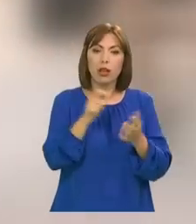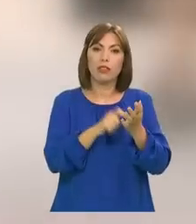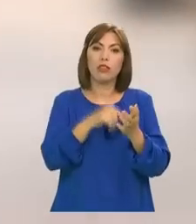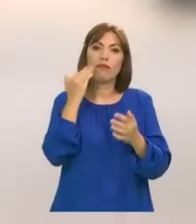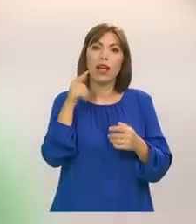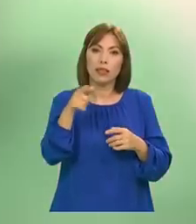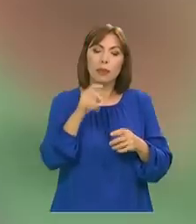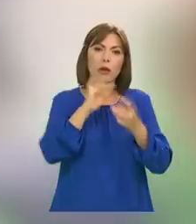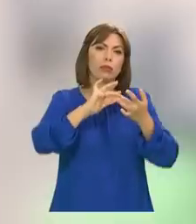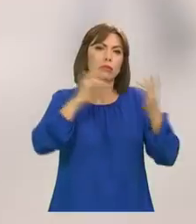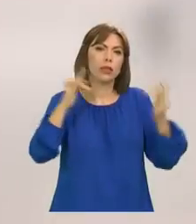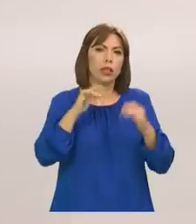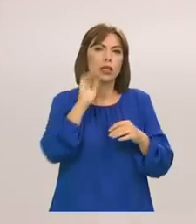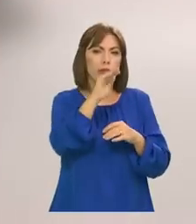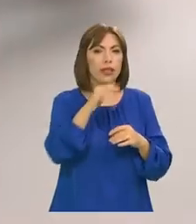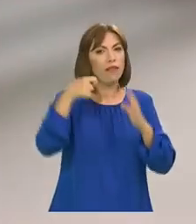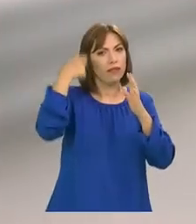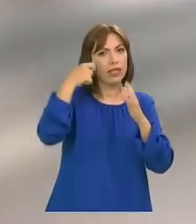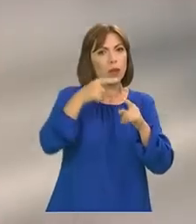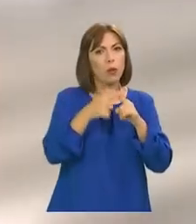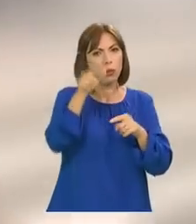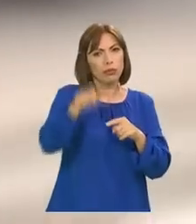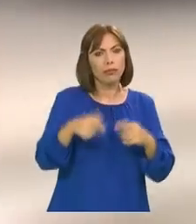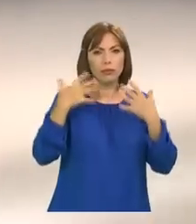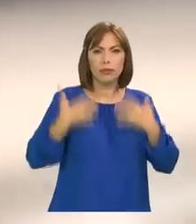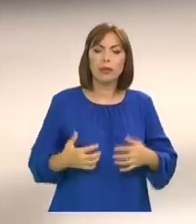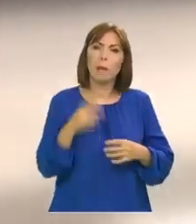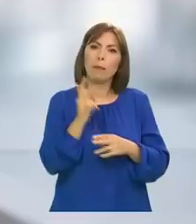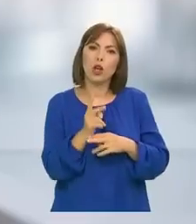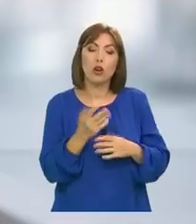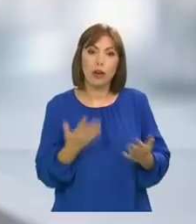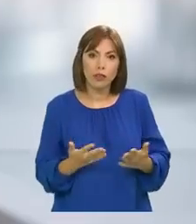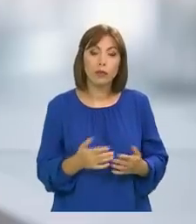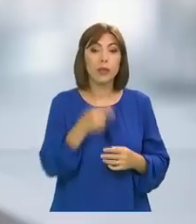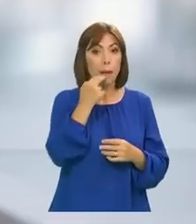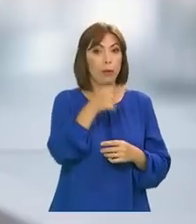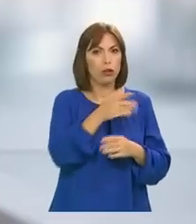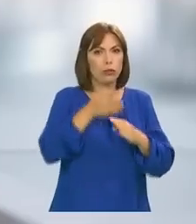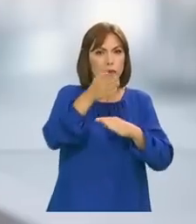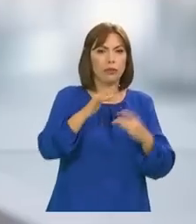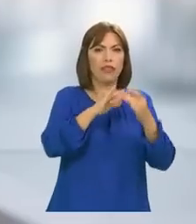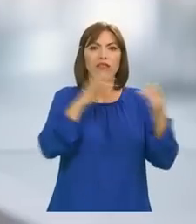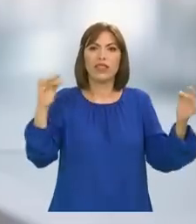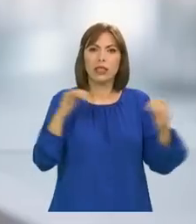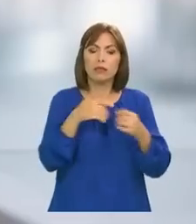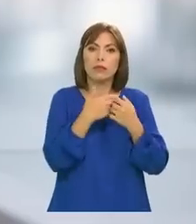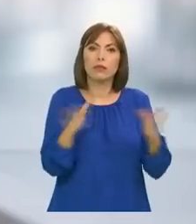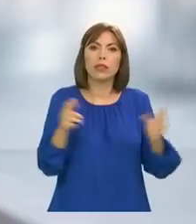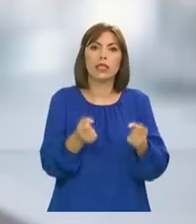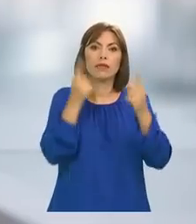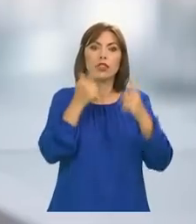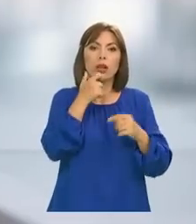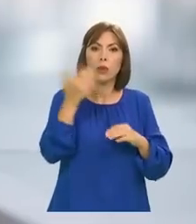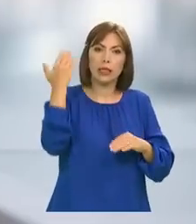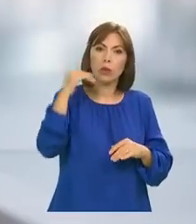i-ar fi cerut fetei pe o rețea de socializare videoclipuri cu ea în ipostaze pornografice. Polițiștii au intrat pe fir încă de la